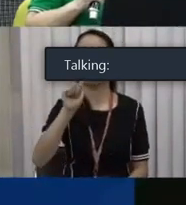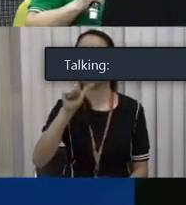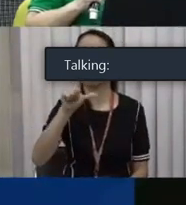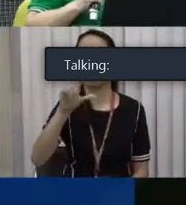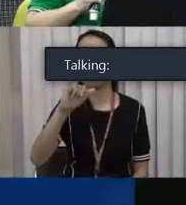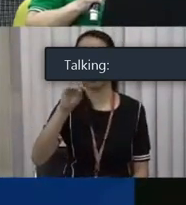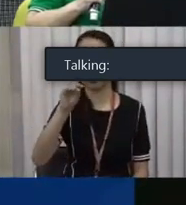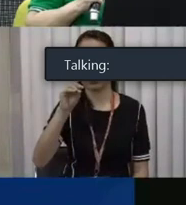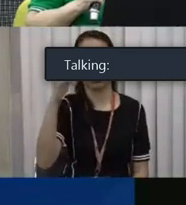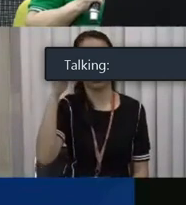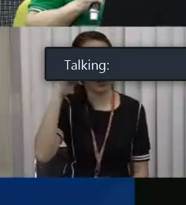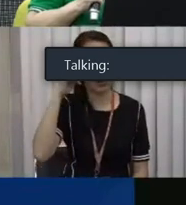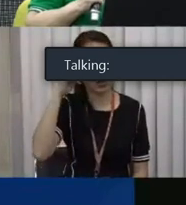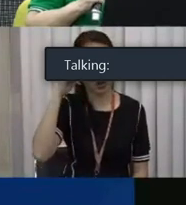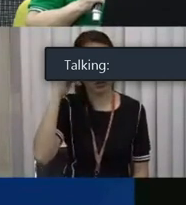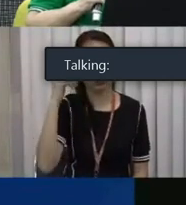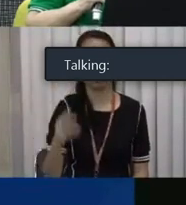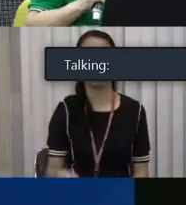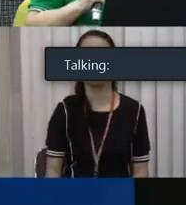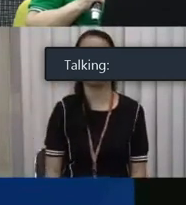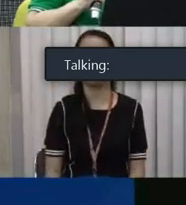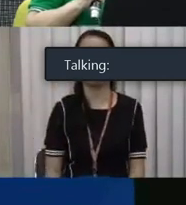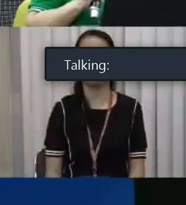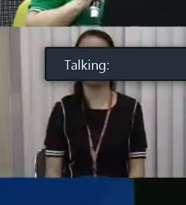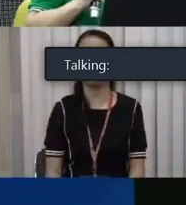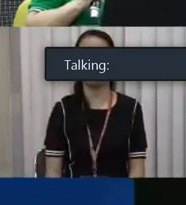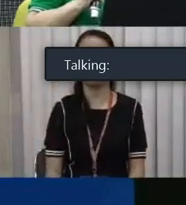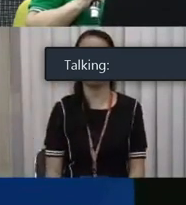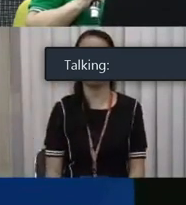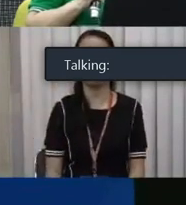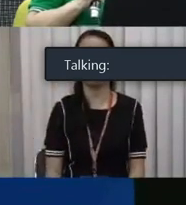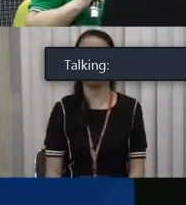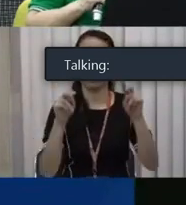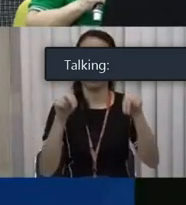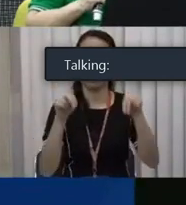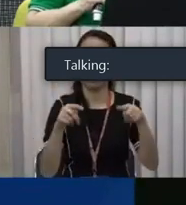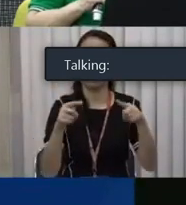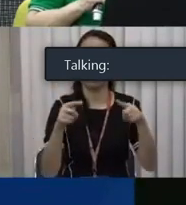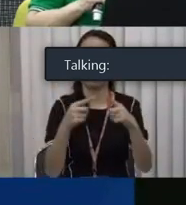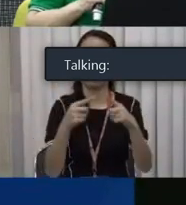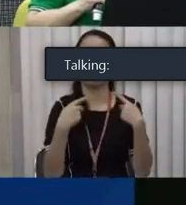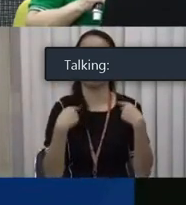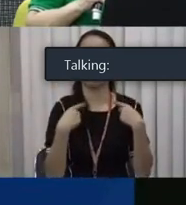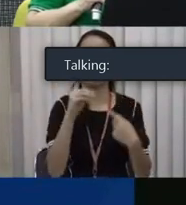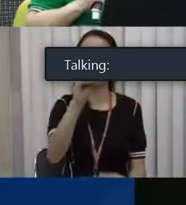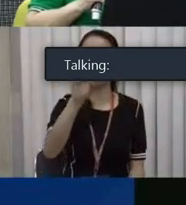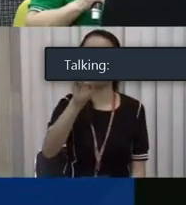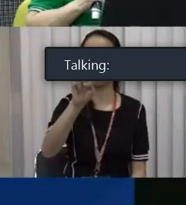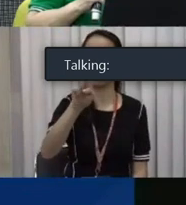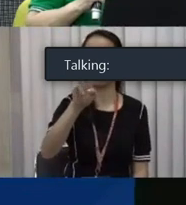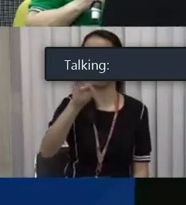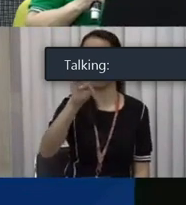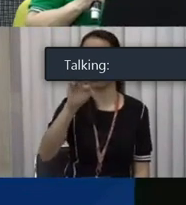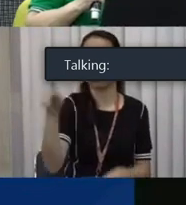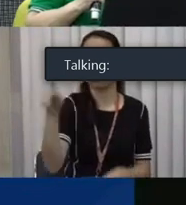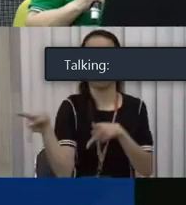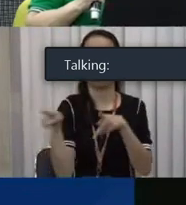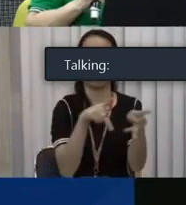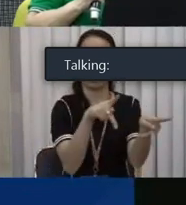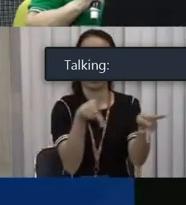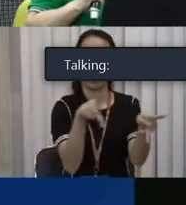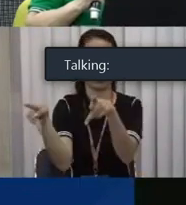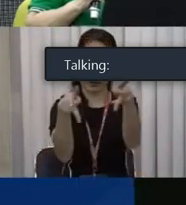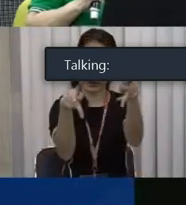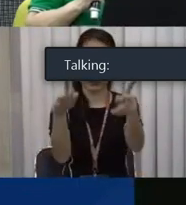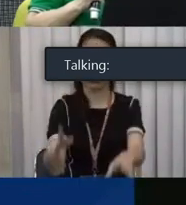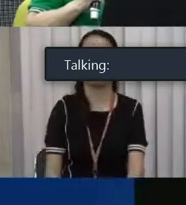nga kanang sayop sa usa ka trabahante pero gikinahanglan gihapon ang due process. Then,